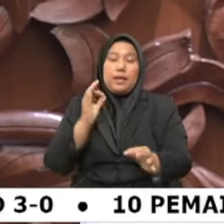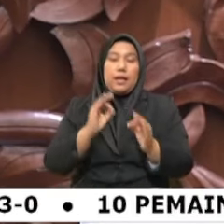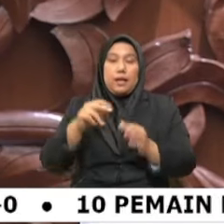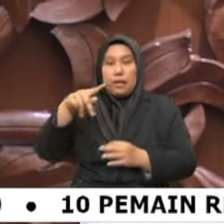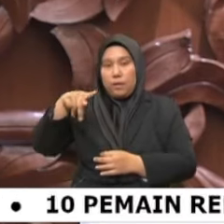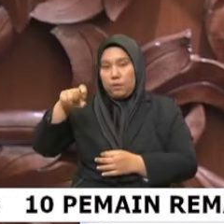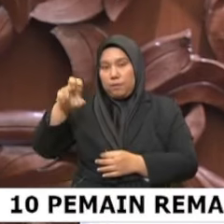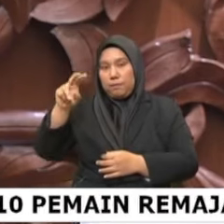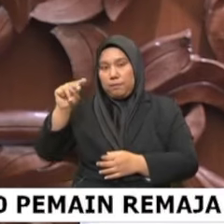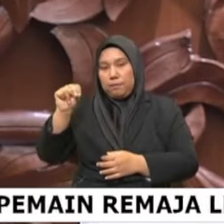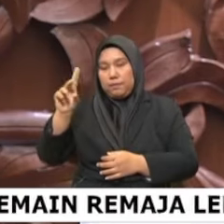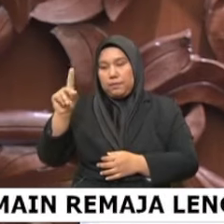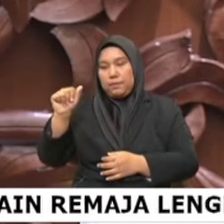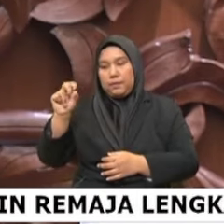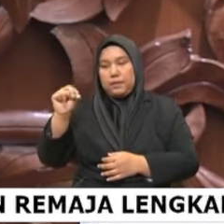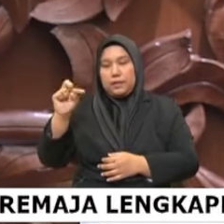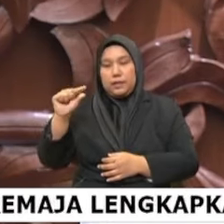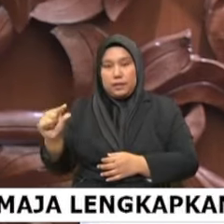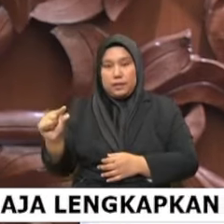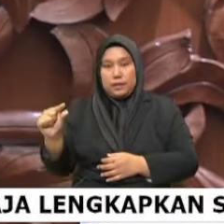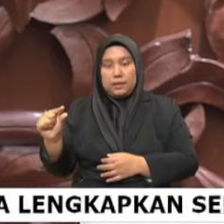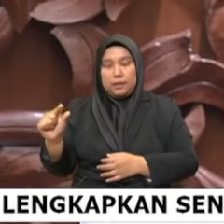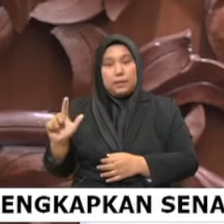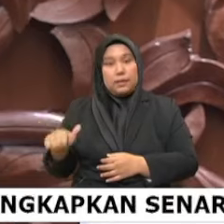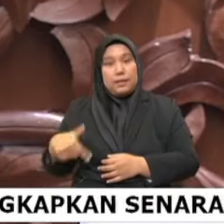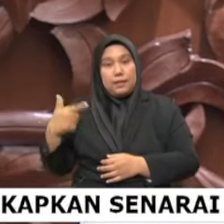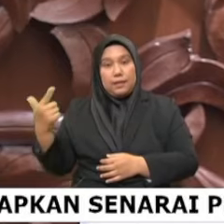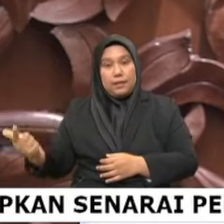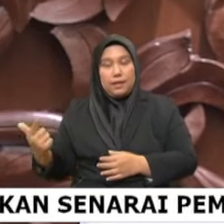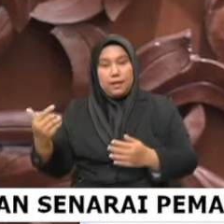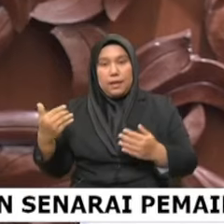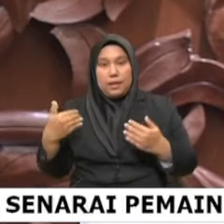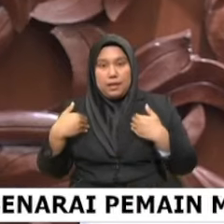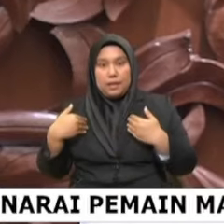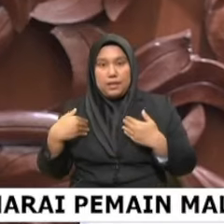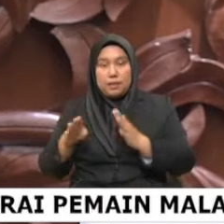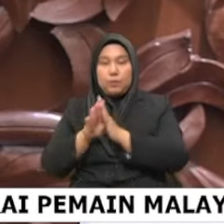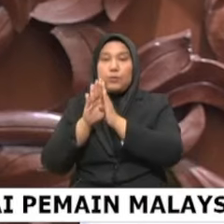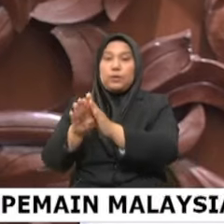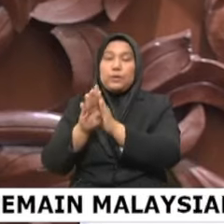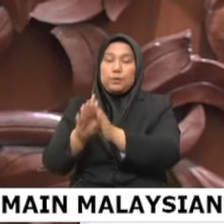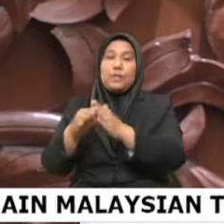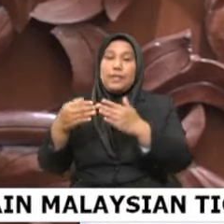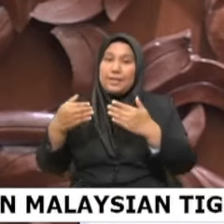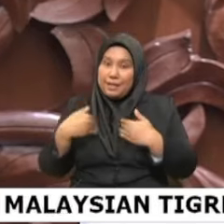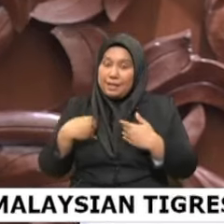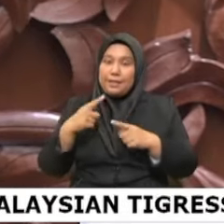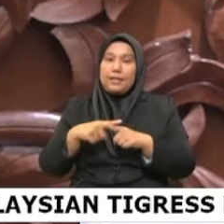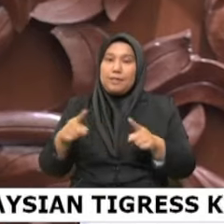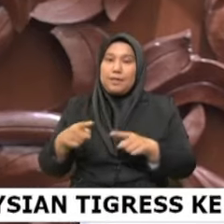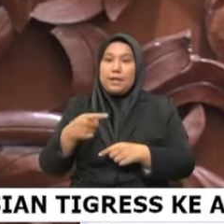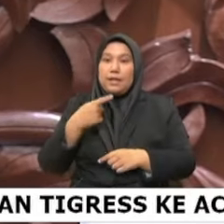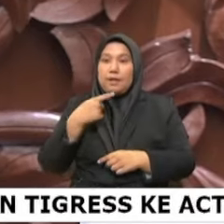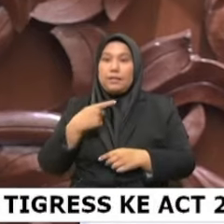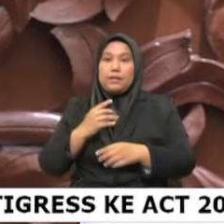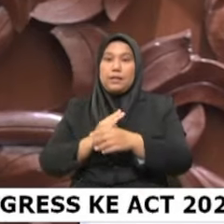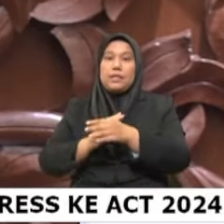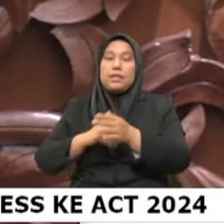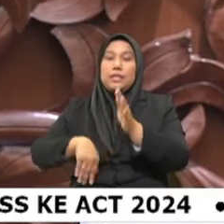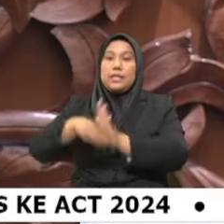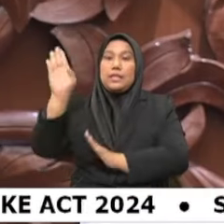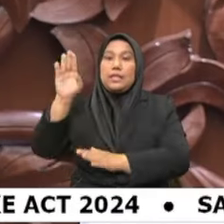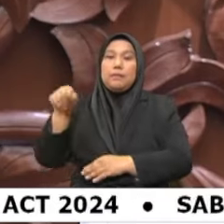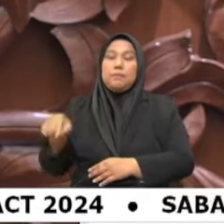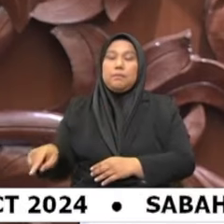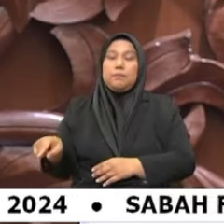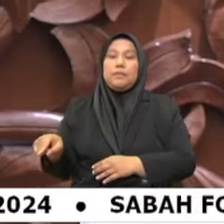merasakan selain daripada bukti-bukti yang dia ada, kalau sekiranya dia terlanjur, dia minta maaf. Tetapi oleh kerana pendang tidak ada, tapi ketua